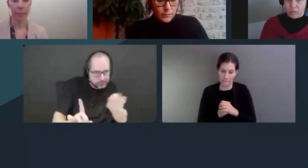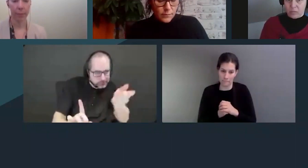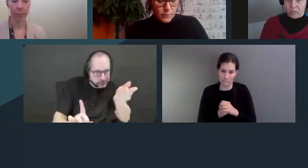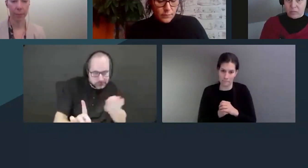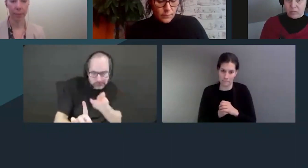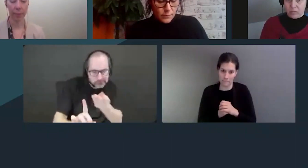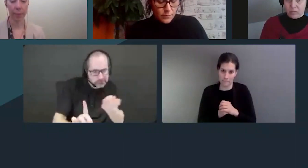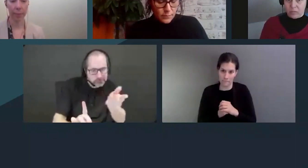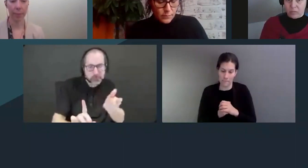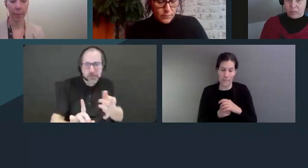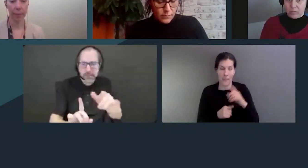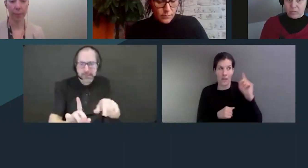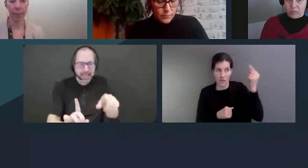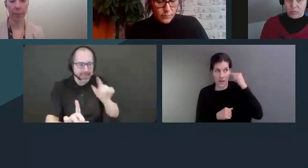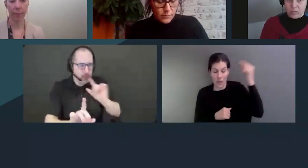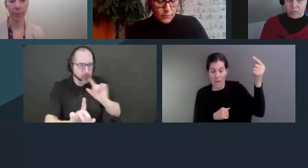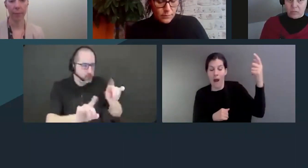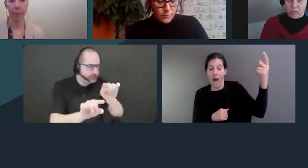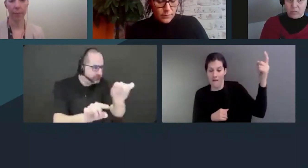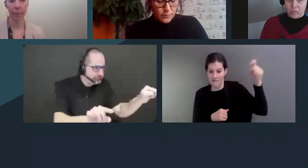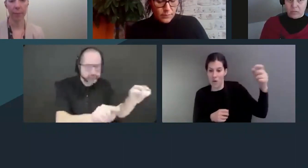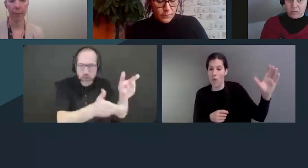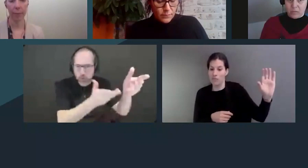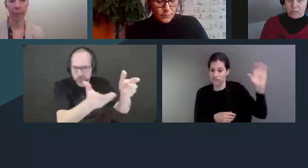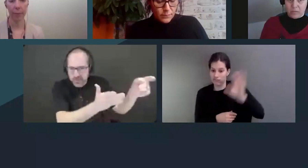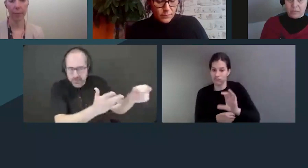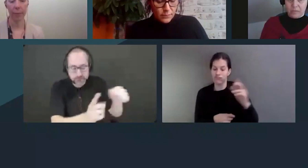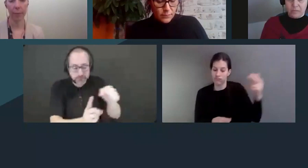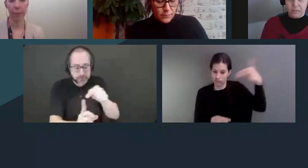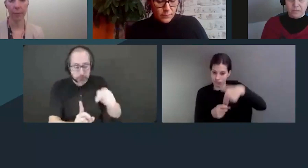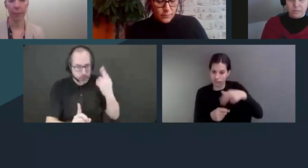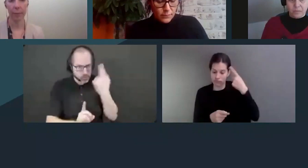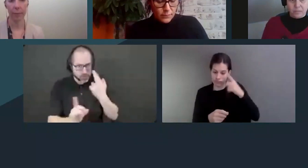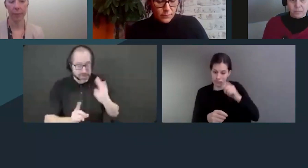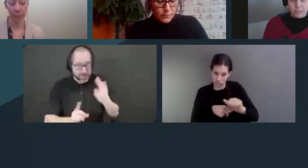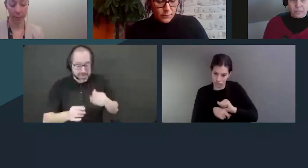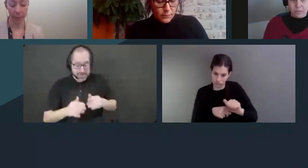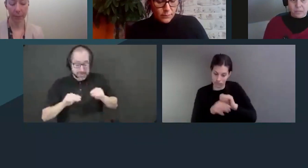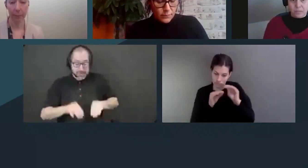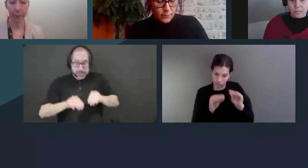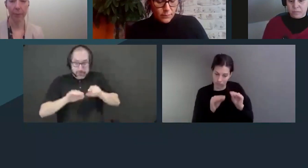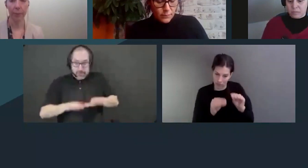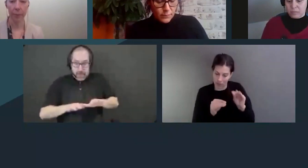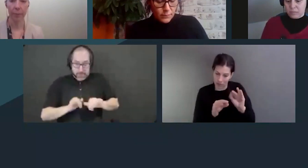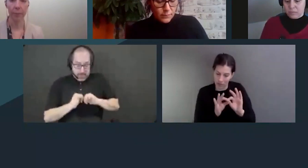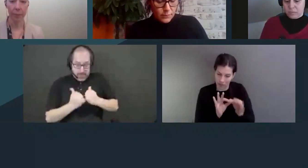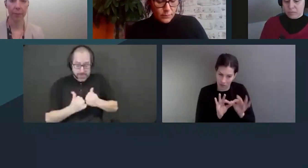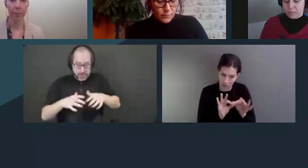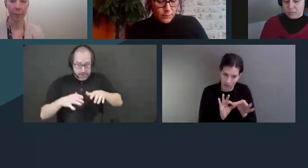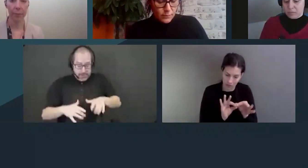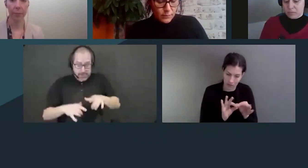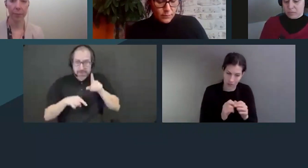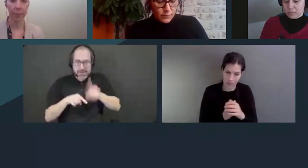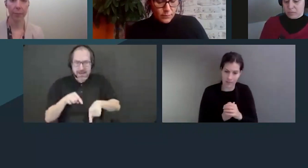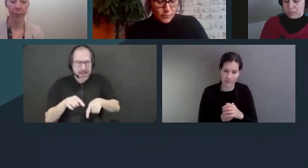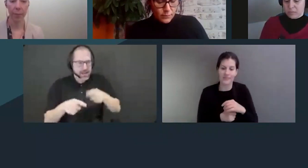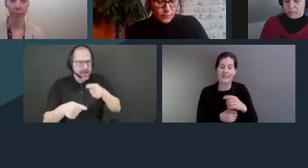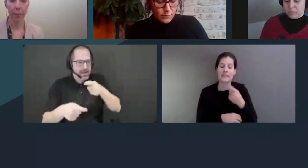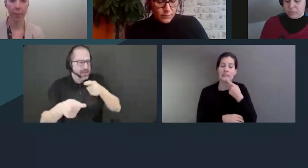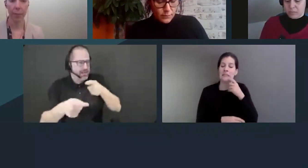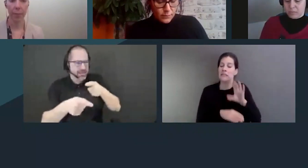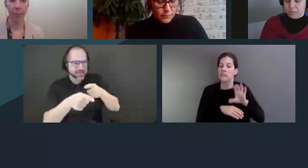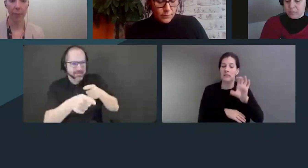Nous nous rendons compte que les agences d'établissement ne sont pas un remplacement pour tous les besoins